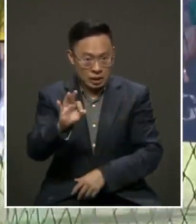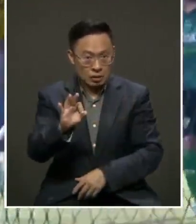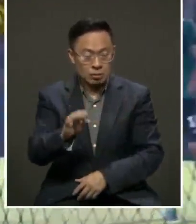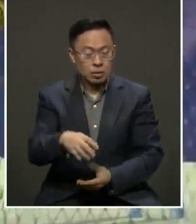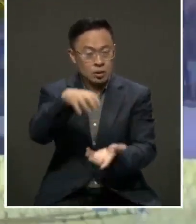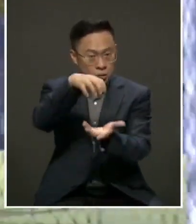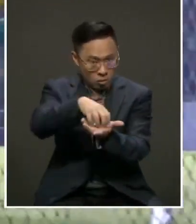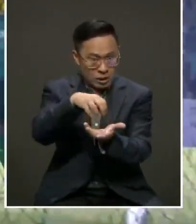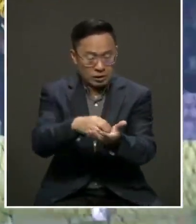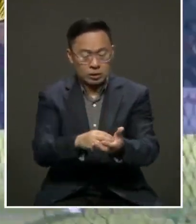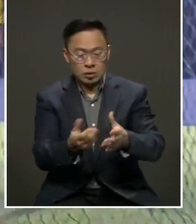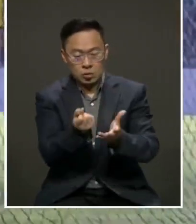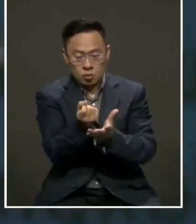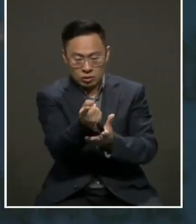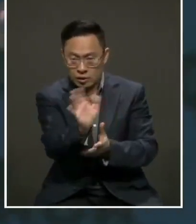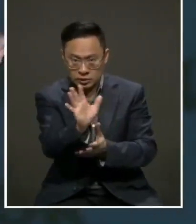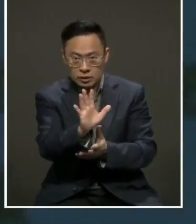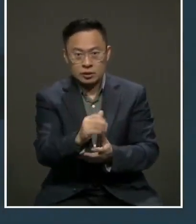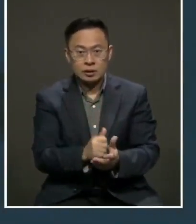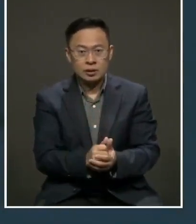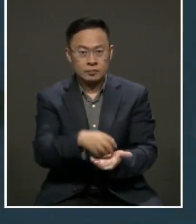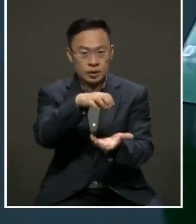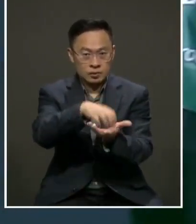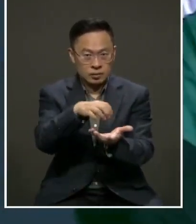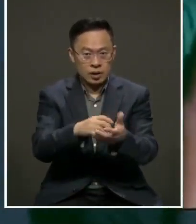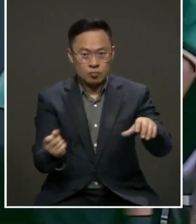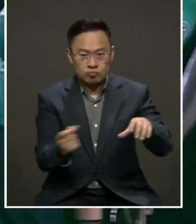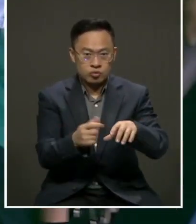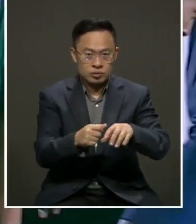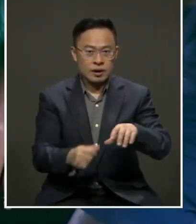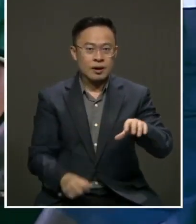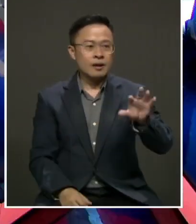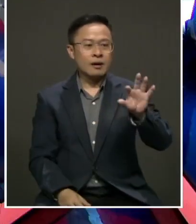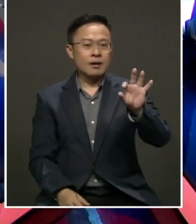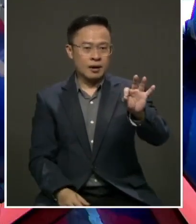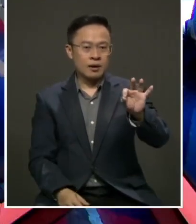างเหรอไม่ใช่กองหน้า เออ ยิงกองชื่อทำประตูตลอดเลยนะ ก็ถือว่าเป็น